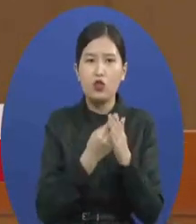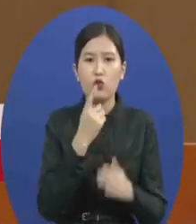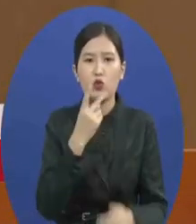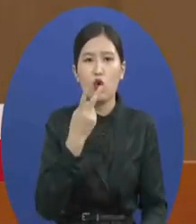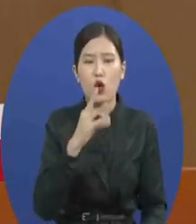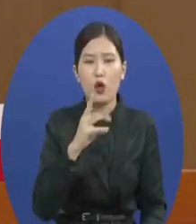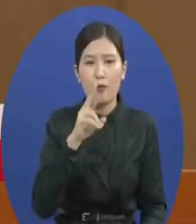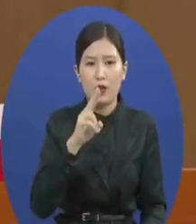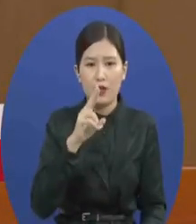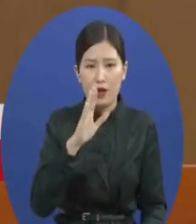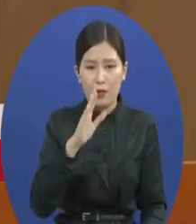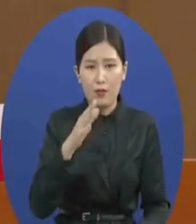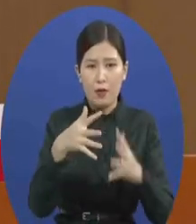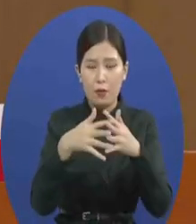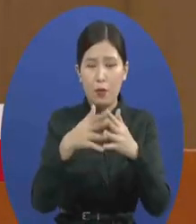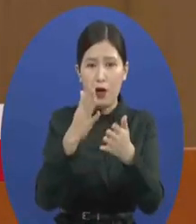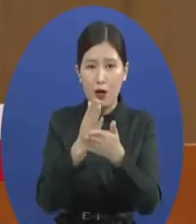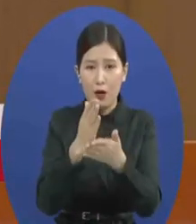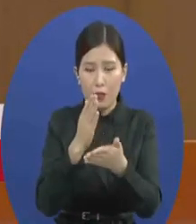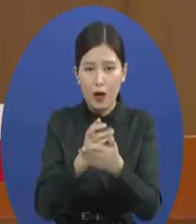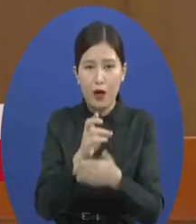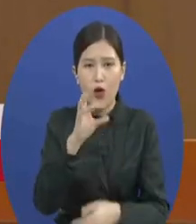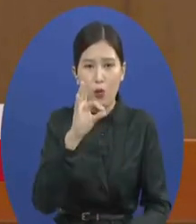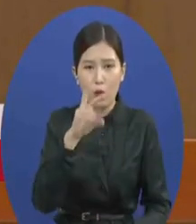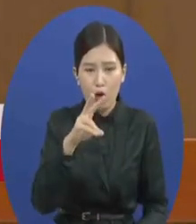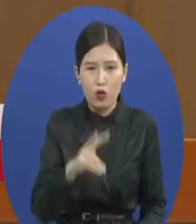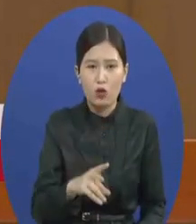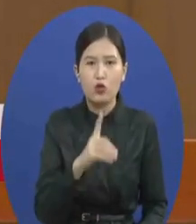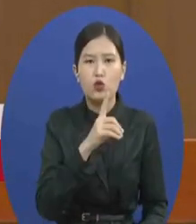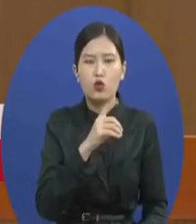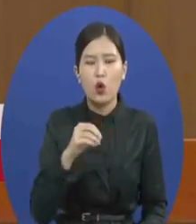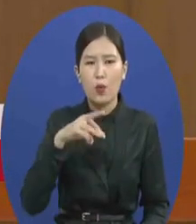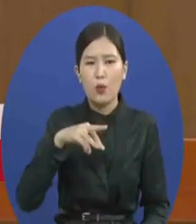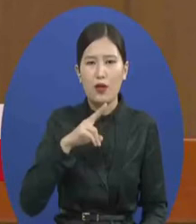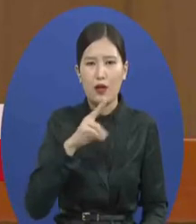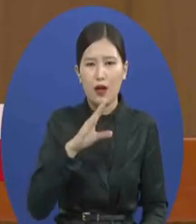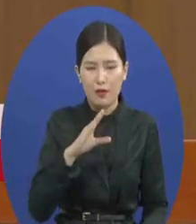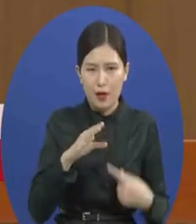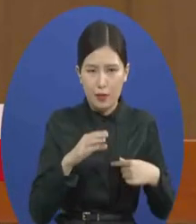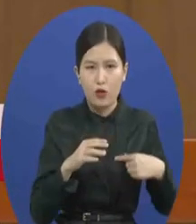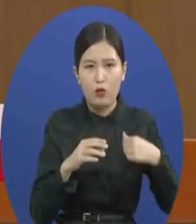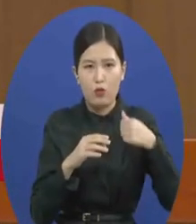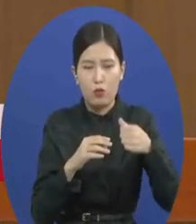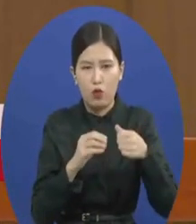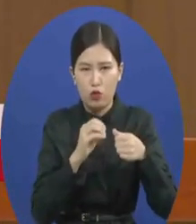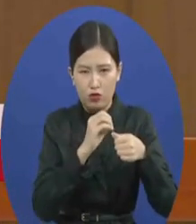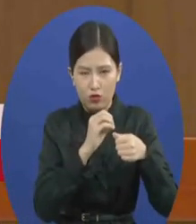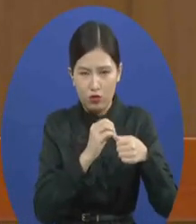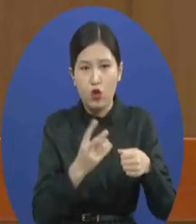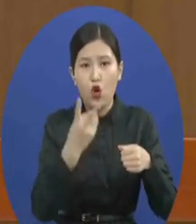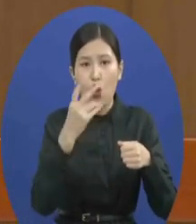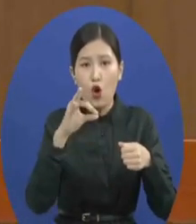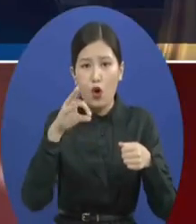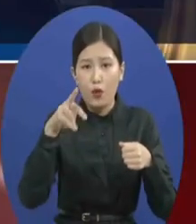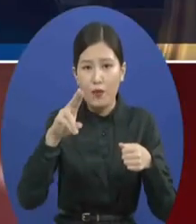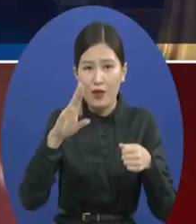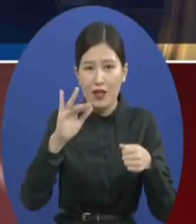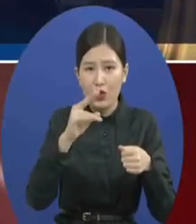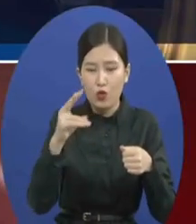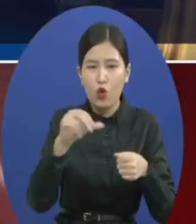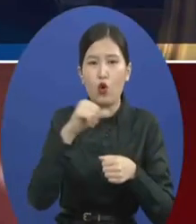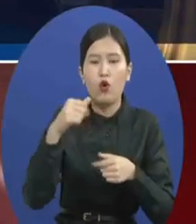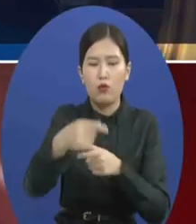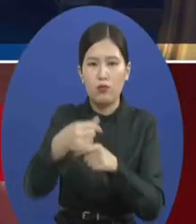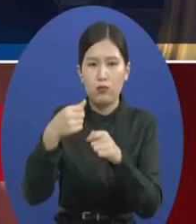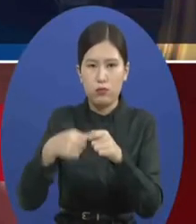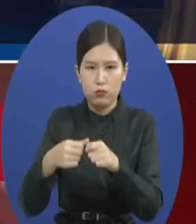бол айлын дулаан бол 100 м квадрат нь тэглэгдэнэ. Үлдсэн 20 м-ээ өөрөө төлнө. За төсөвт